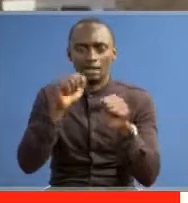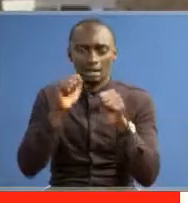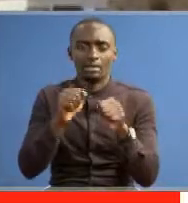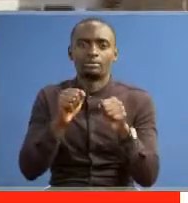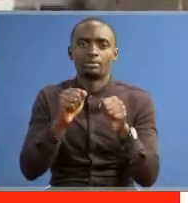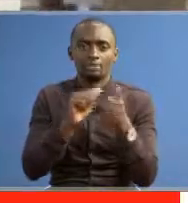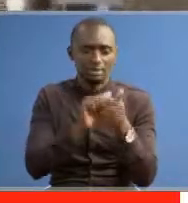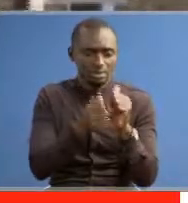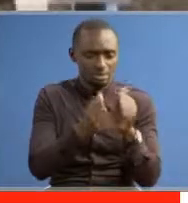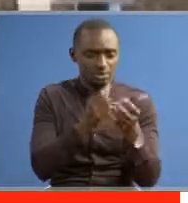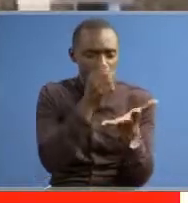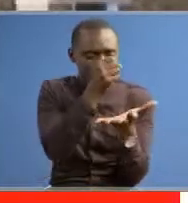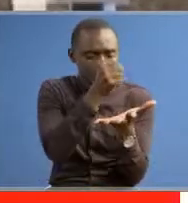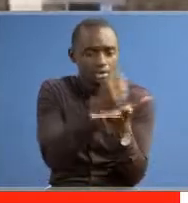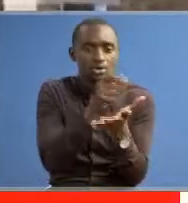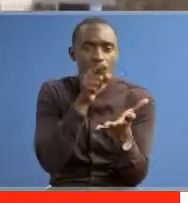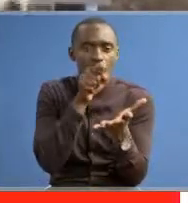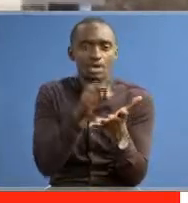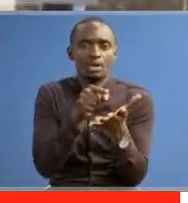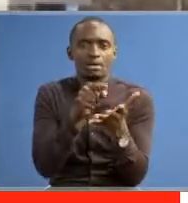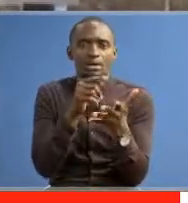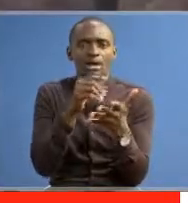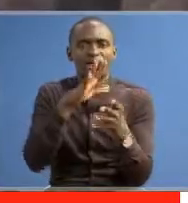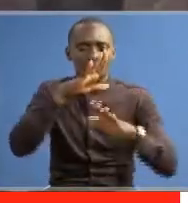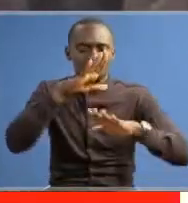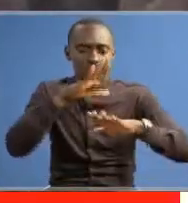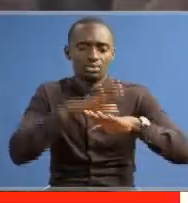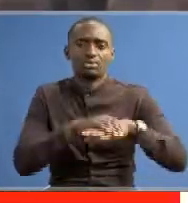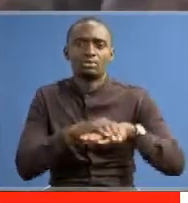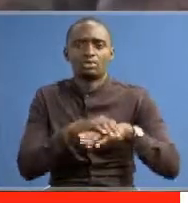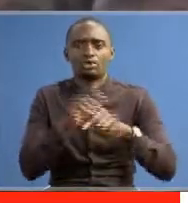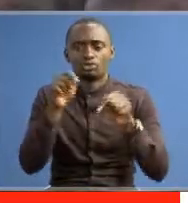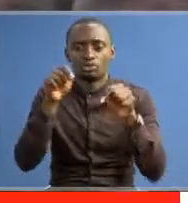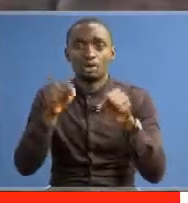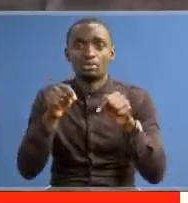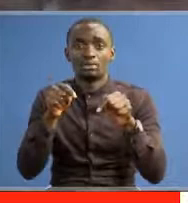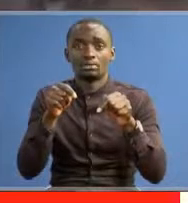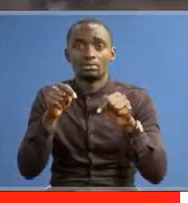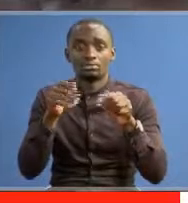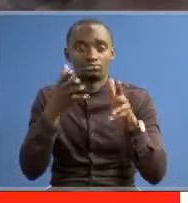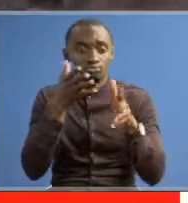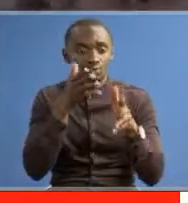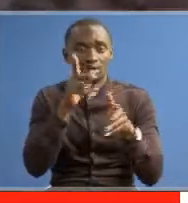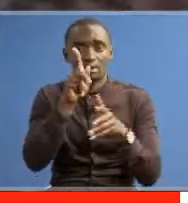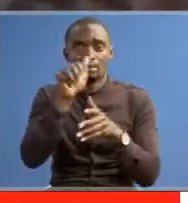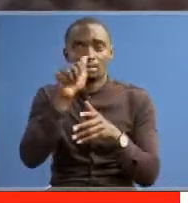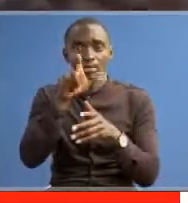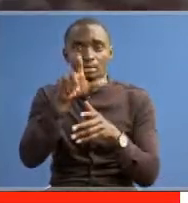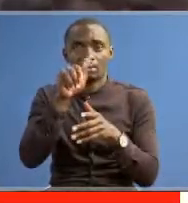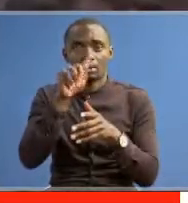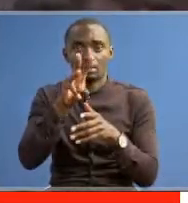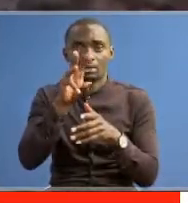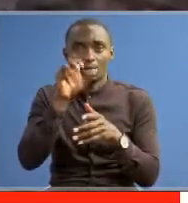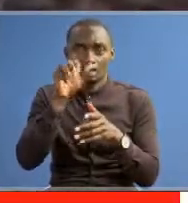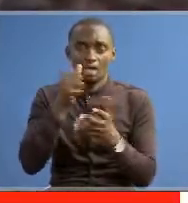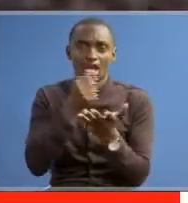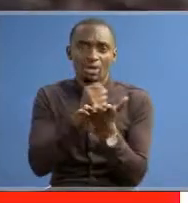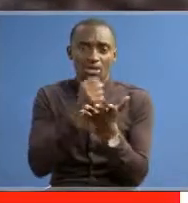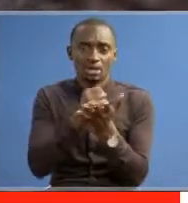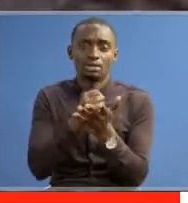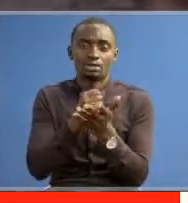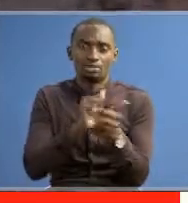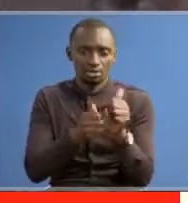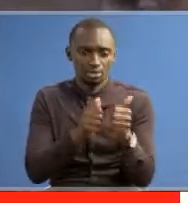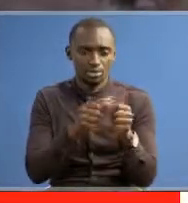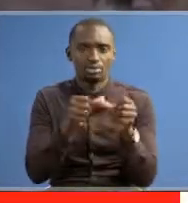za mipira katika kaunti hiyo zimeboreshwa. Leo tumekuwa katika uwanja wa Kalawa ambapo kulikuwa na michezo ambayo inaendelea